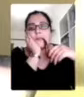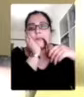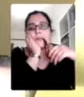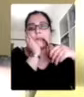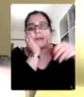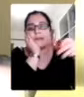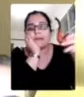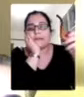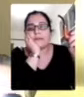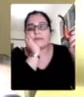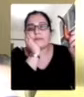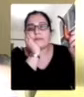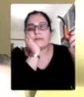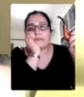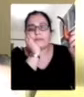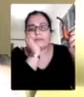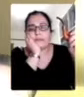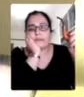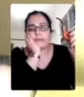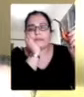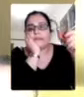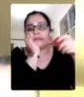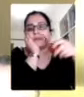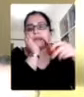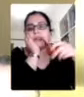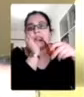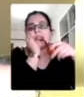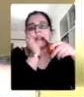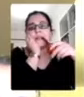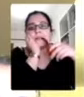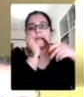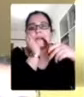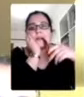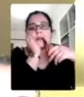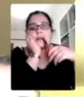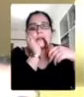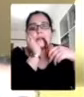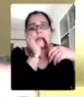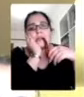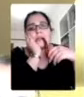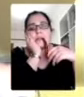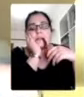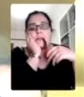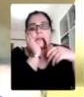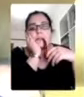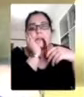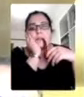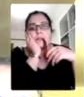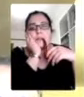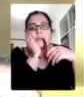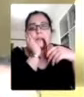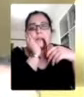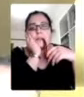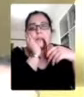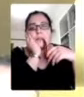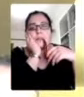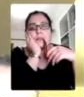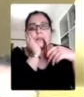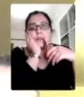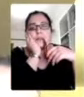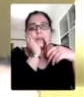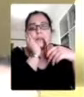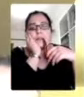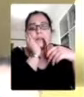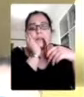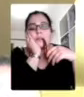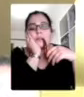ısınmasına sebep olur piponun veya sulanmasına sebep olur. Hı, anladım. Yani. Görüşüm. Yakmak gerekir mi?